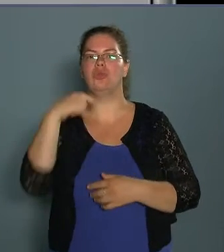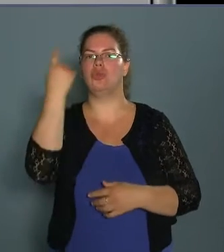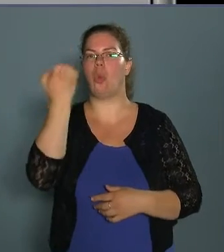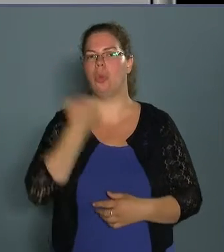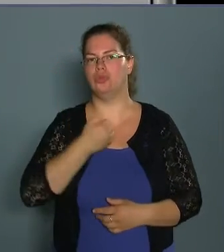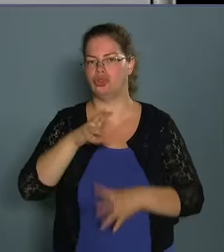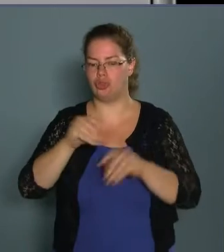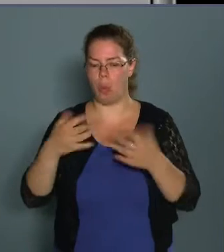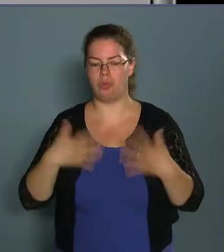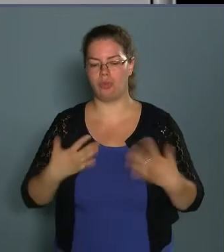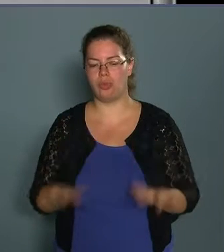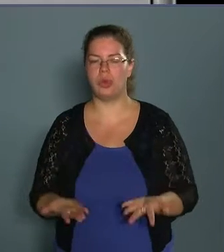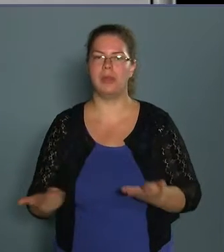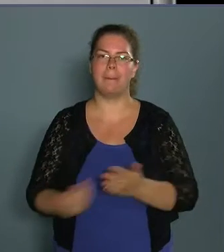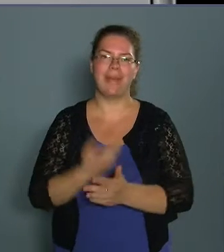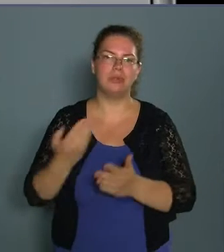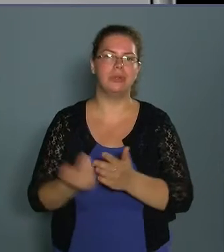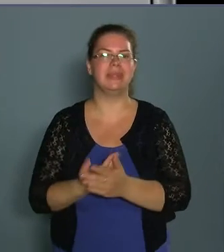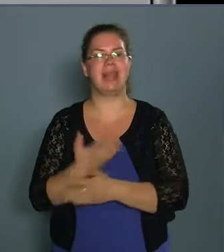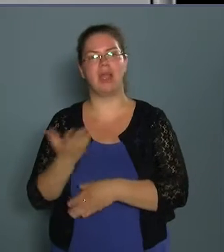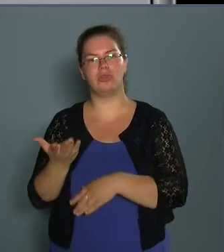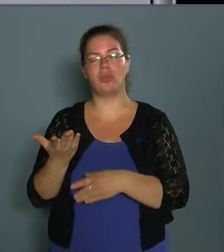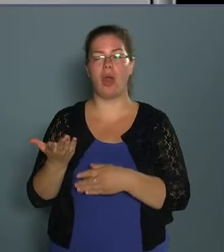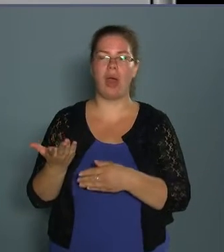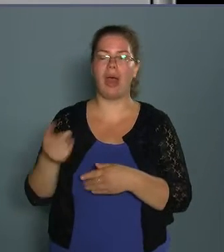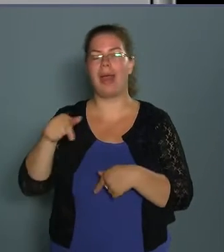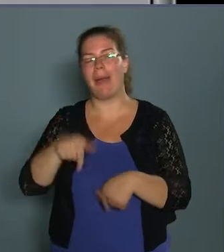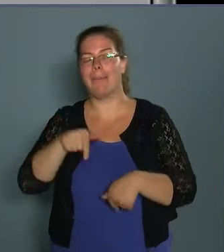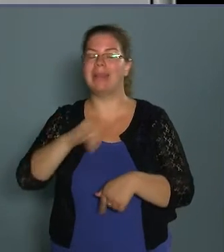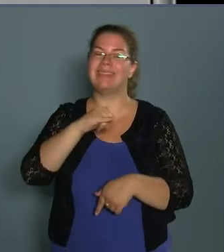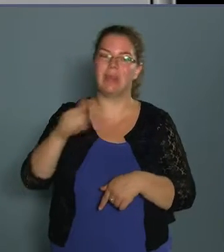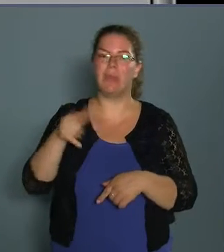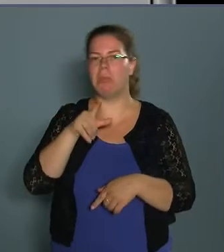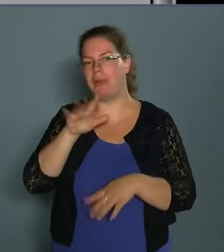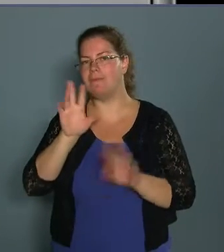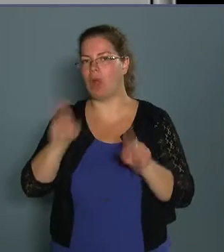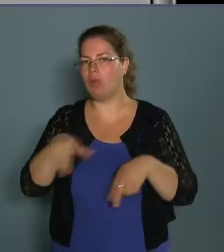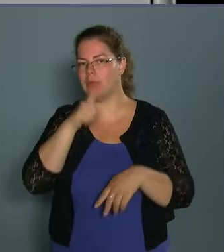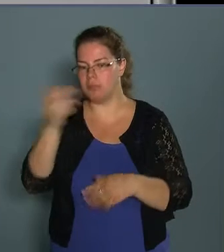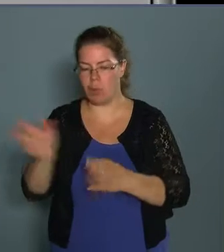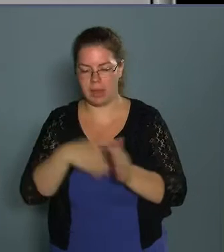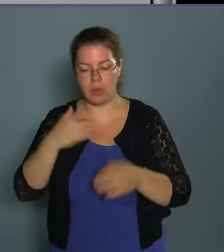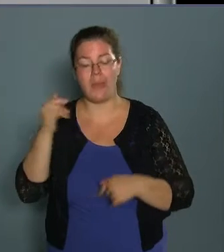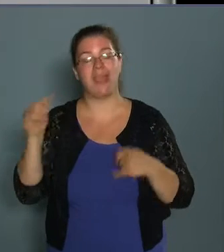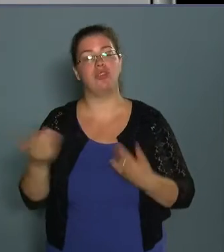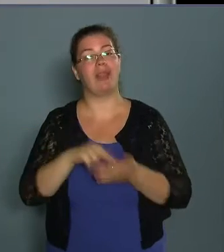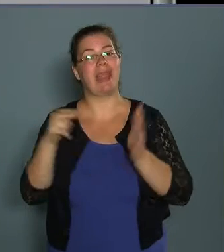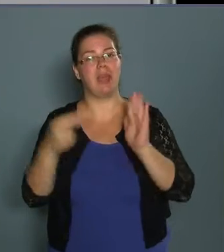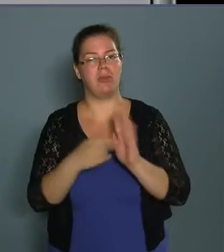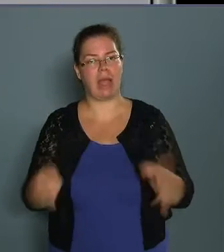a felújítása, megújítása is feltételezhetően ebben az évben megkezdődik. A